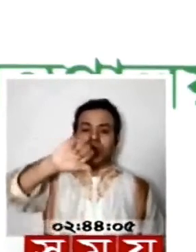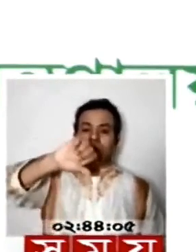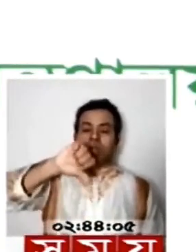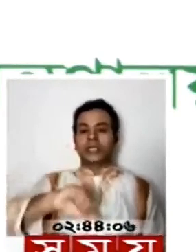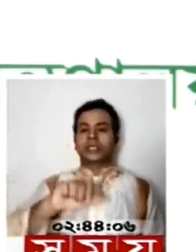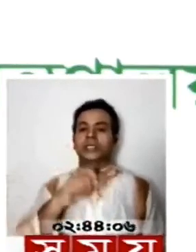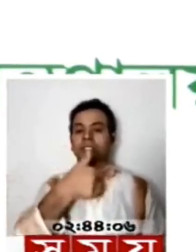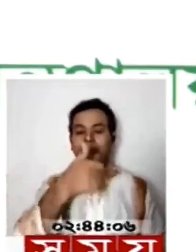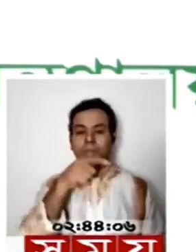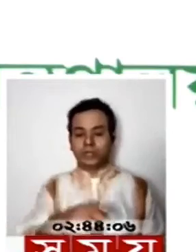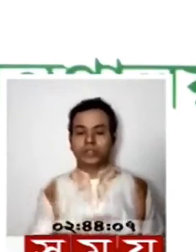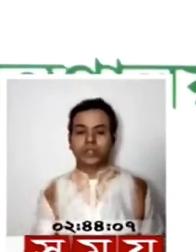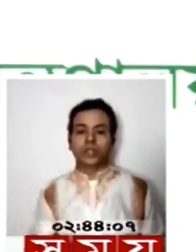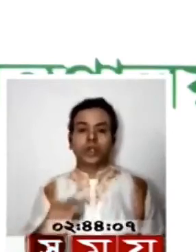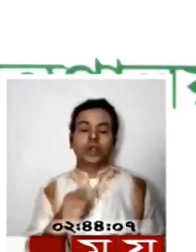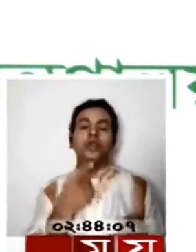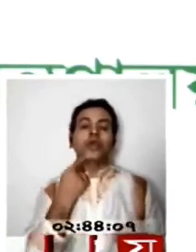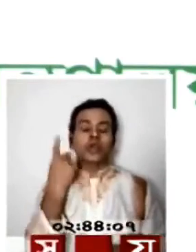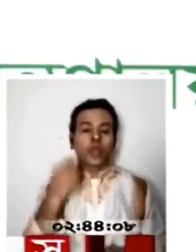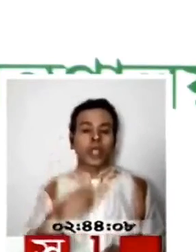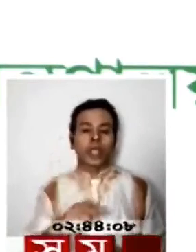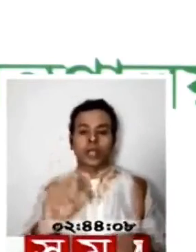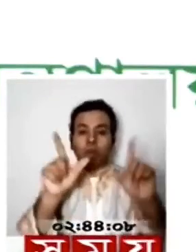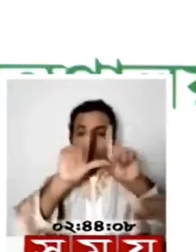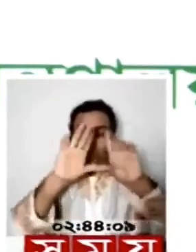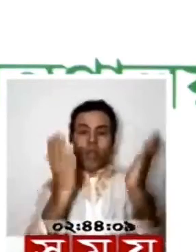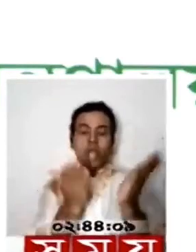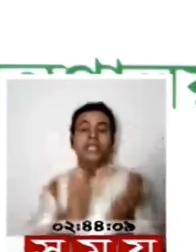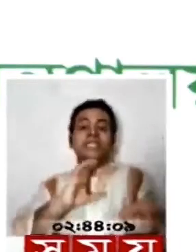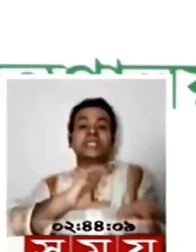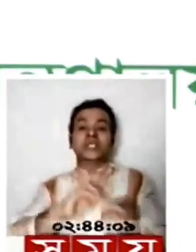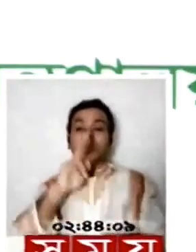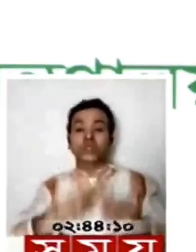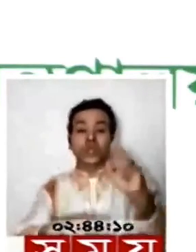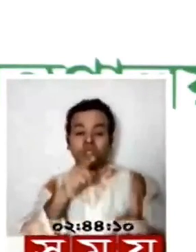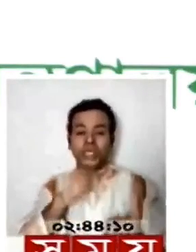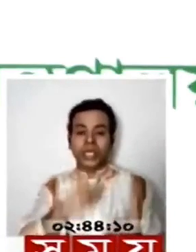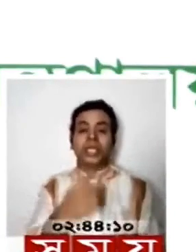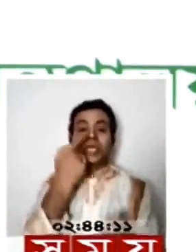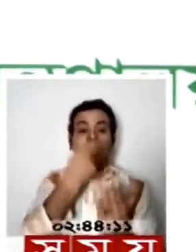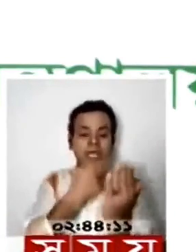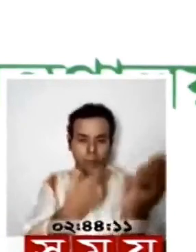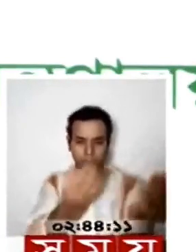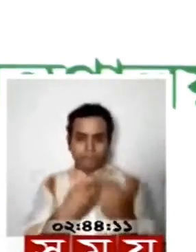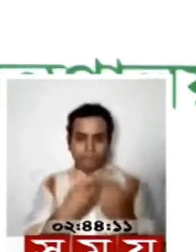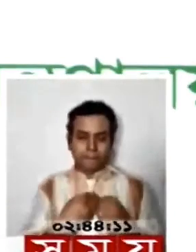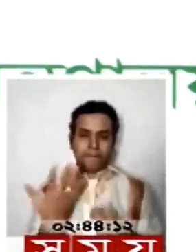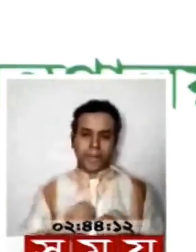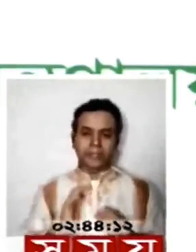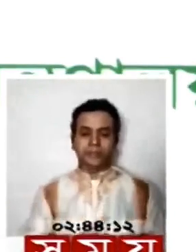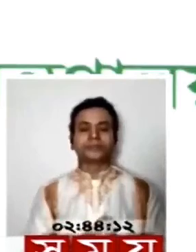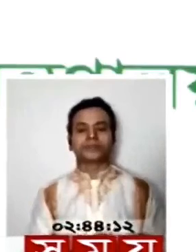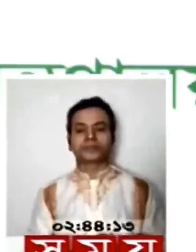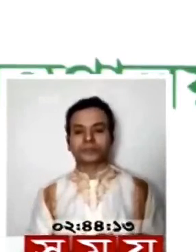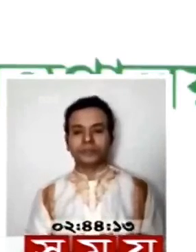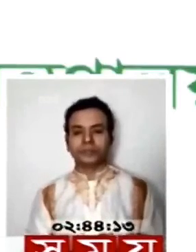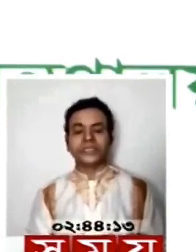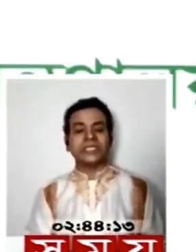3,23,256 জন। দক্ষিণ এশিয়া পরিস্থিতি এবং বিশ্ব পরিস্থিতির রিপোর্ট আমরা সংগ্রহ করেছি 21 মে বিশ্ব স্বাস্থ্য সংস্থার সিচুয়েশন রিপোর্ট